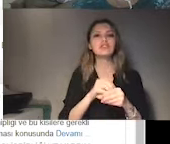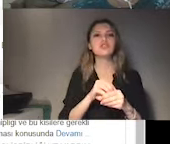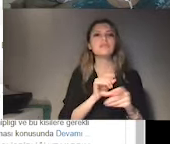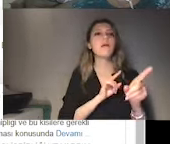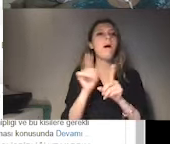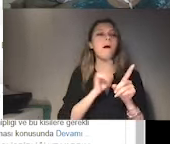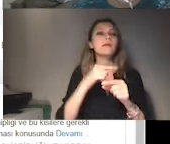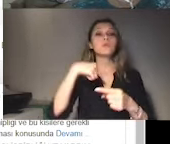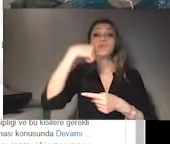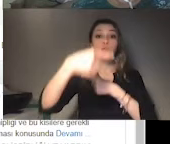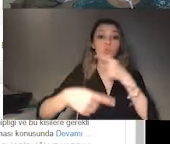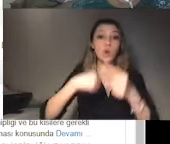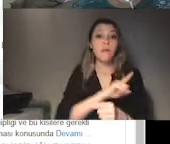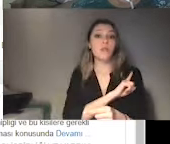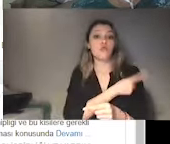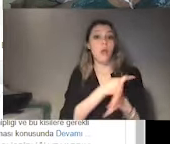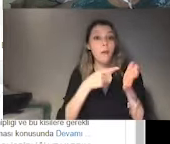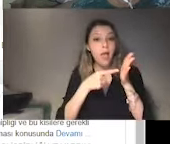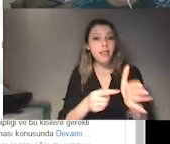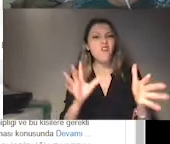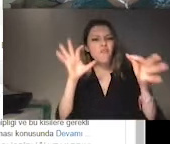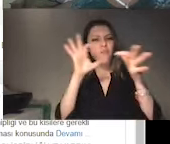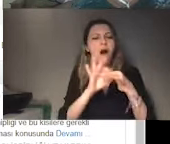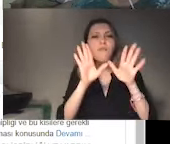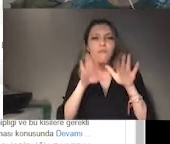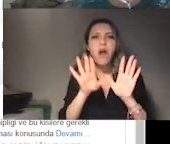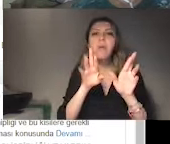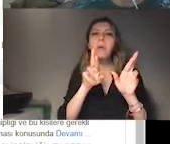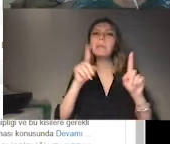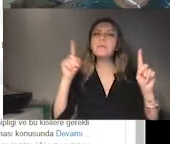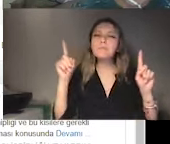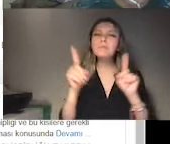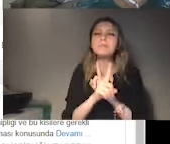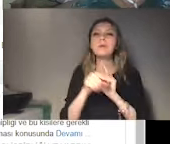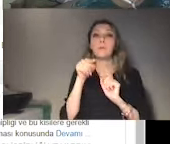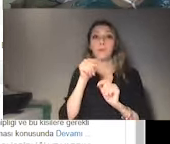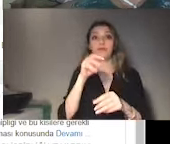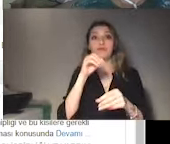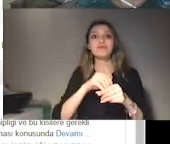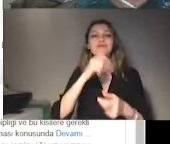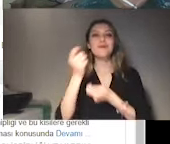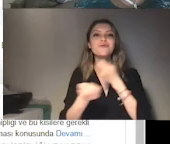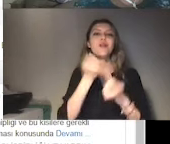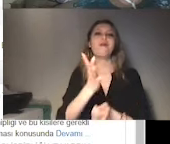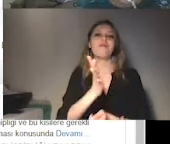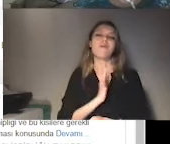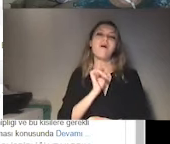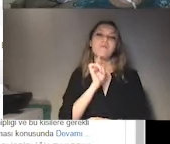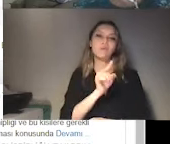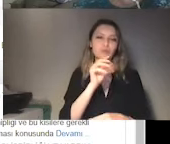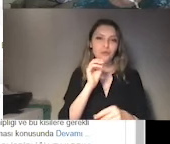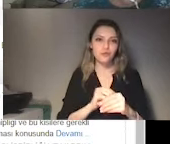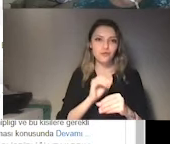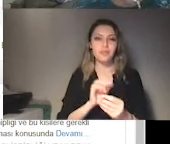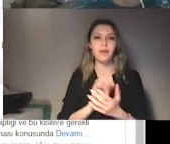sürdürülebilir kalkınma amacına da hizmet ediyor olduğunun farkına varılmasını da sağlayan ve dolayısıyla bu süreçleri iç içe